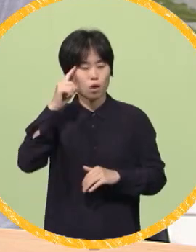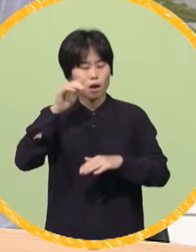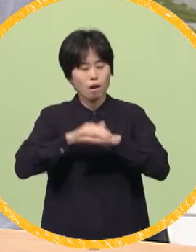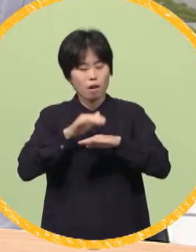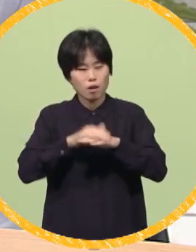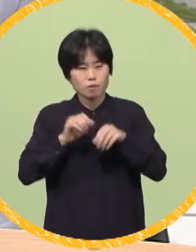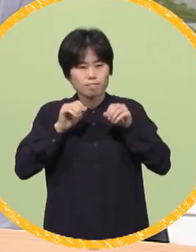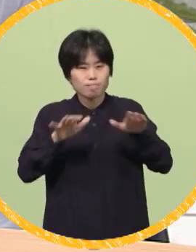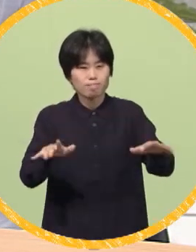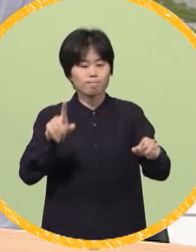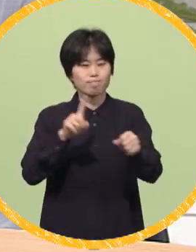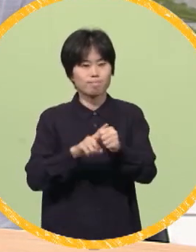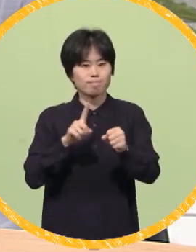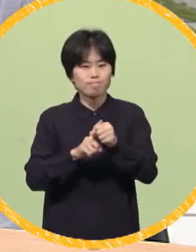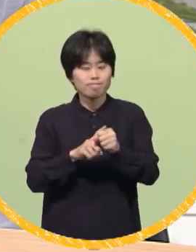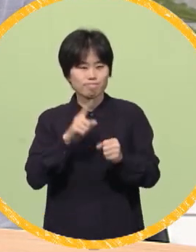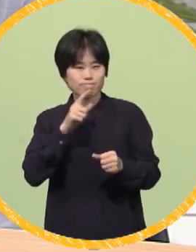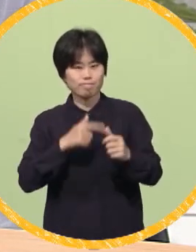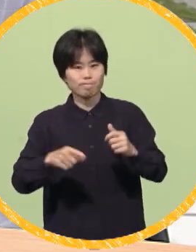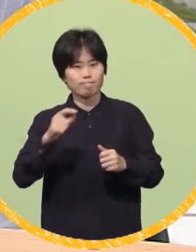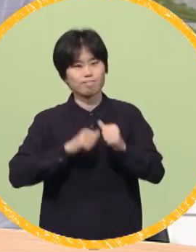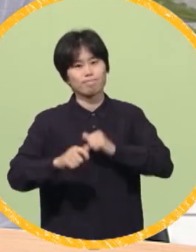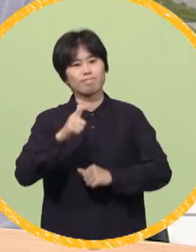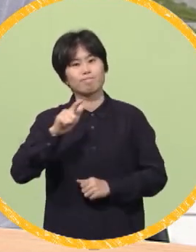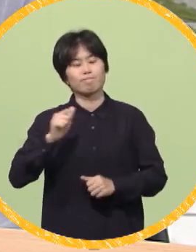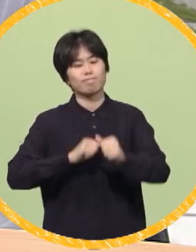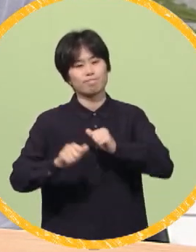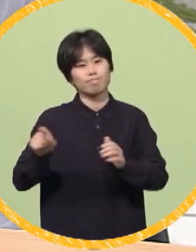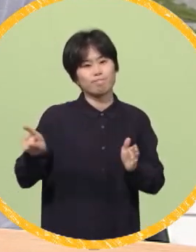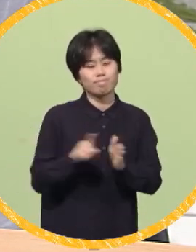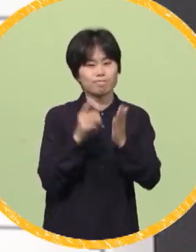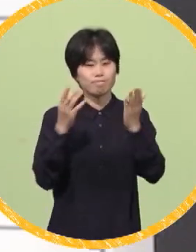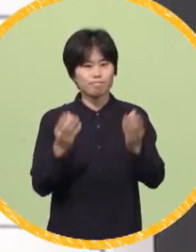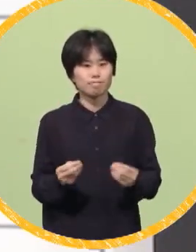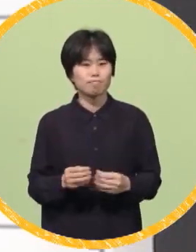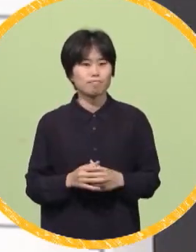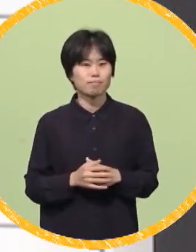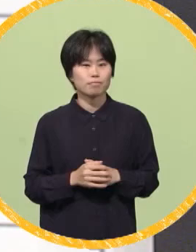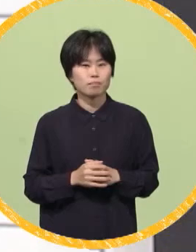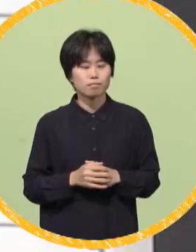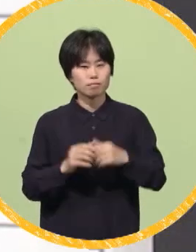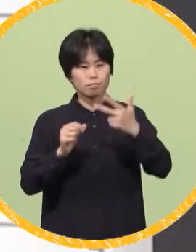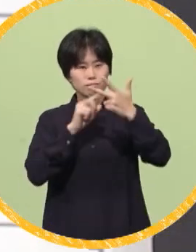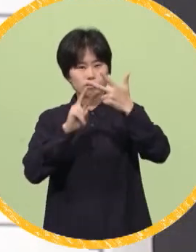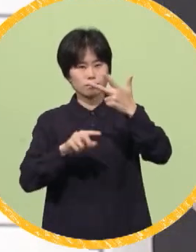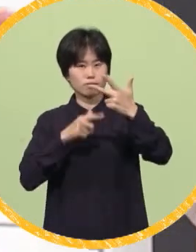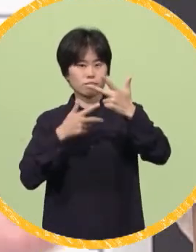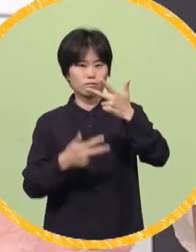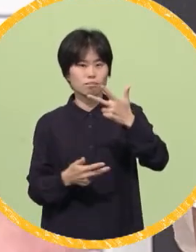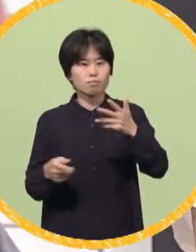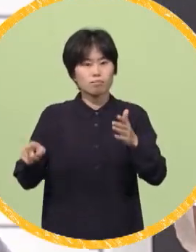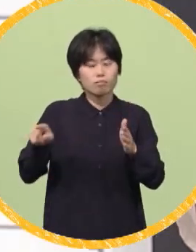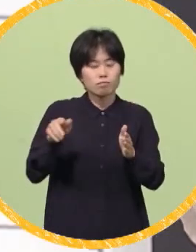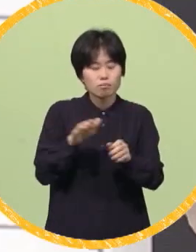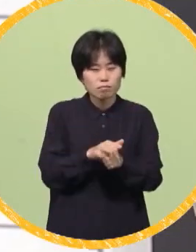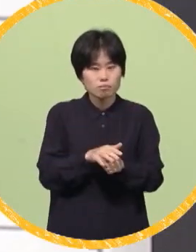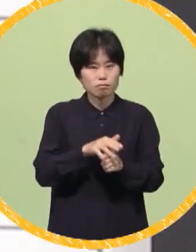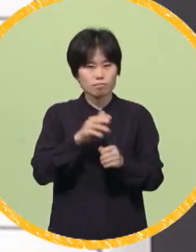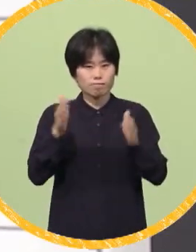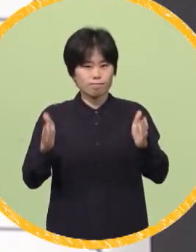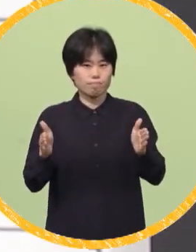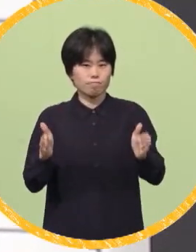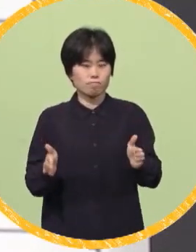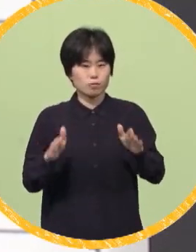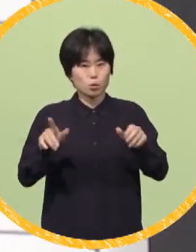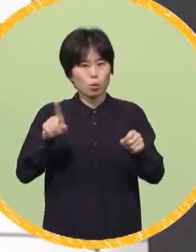げていくために県ではさまざまな取り組みをこれまでも行ってきましたよね。 そうですね、これが7月26日を含む1週間ですね。今年は7